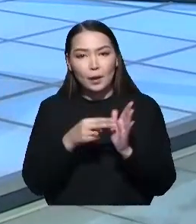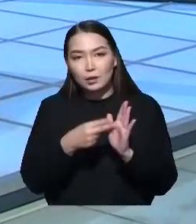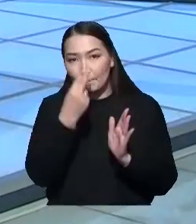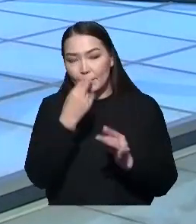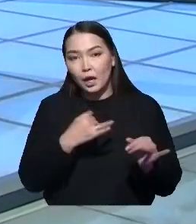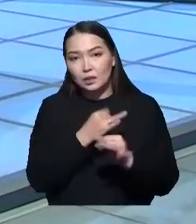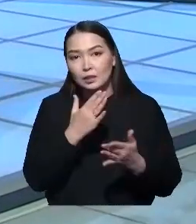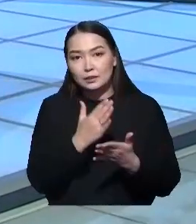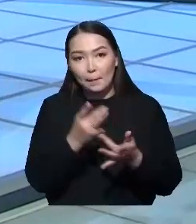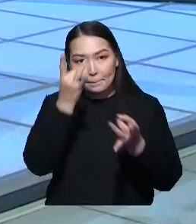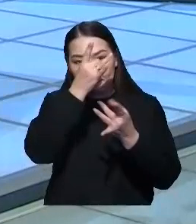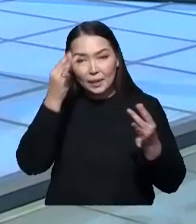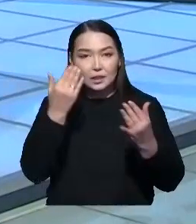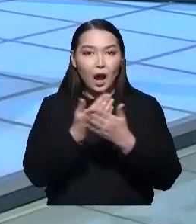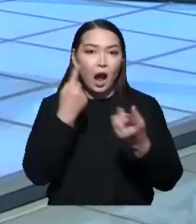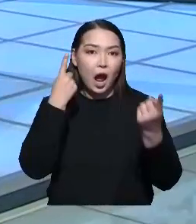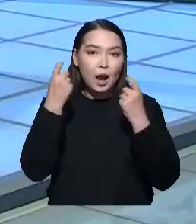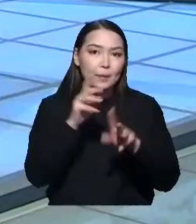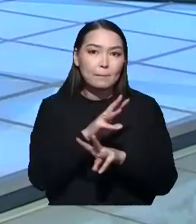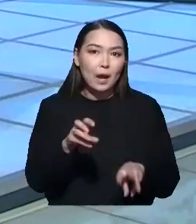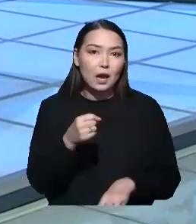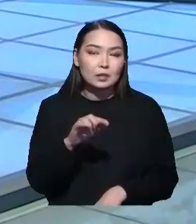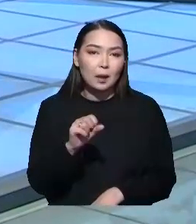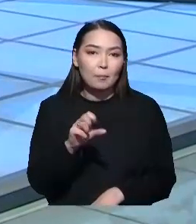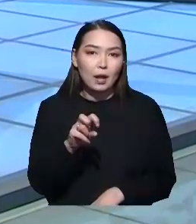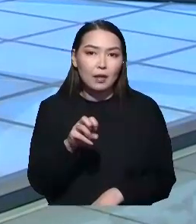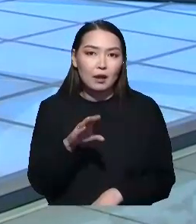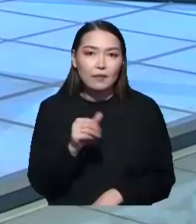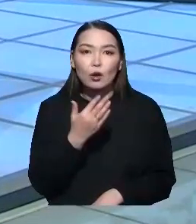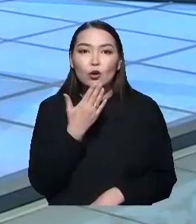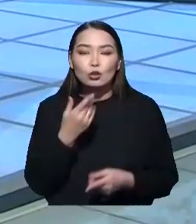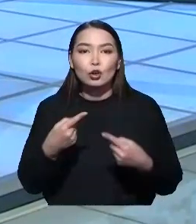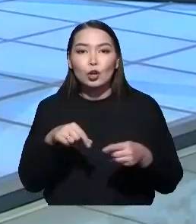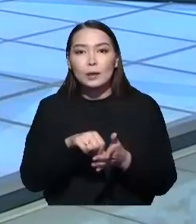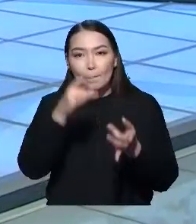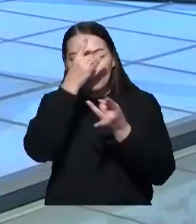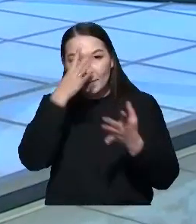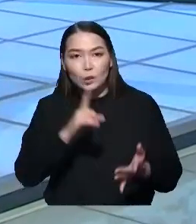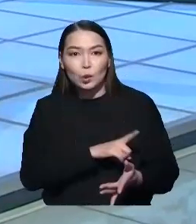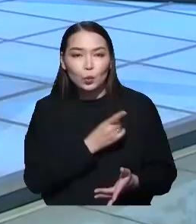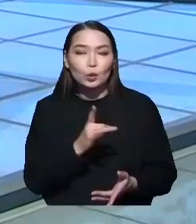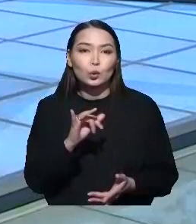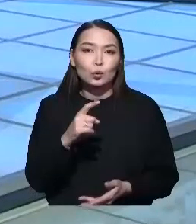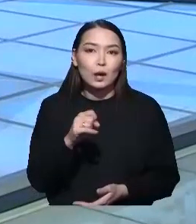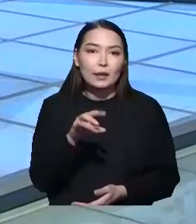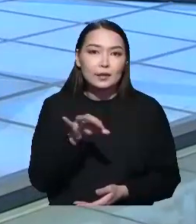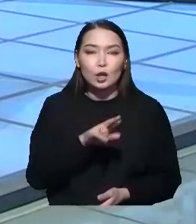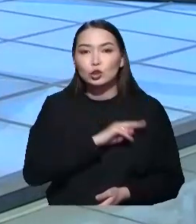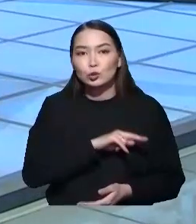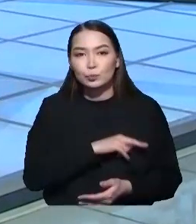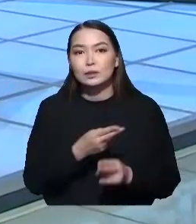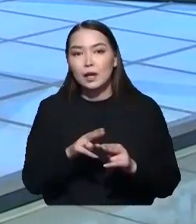туралы мәдениет және ақпарат министрі Аида Балаева ұлттық құрылтайдың мәдениет, өнер, руханият жұмыс секциясының жиынында айтты. Бұдан